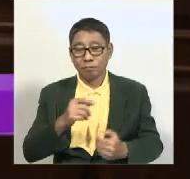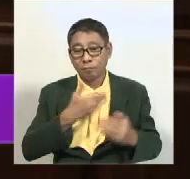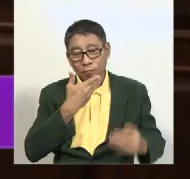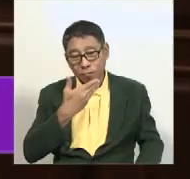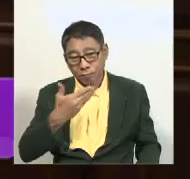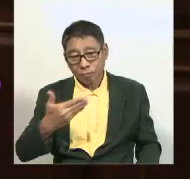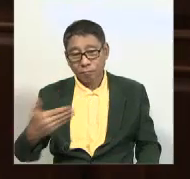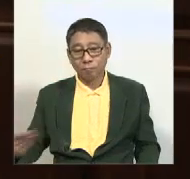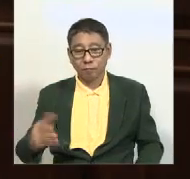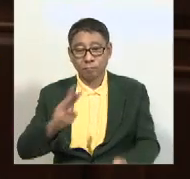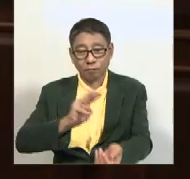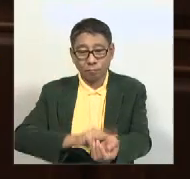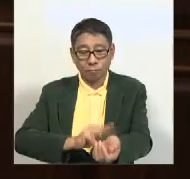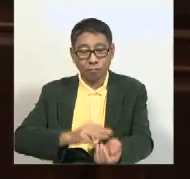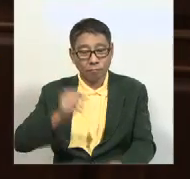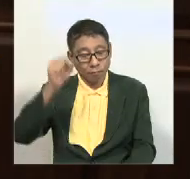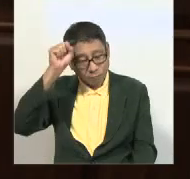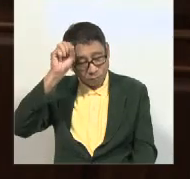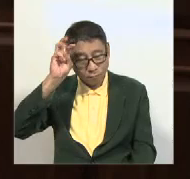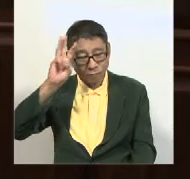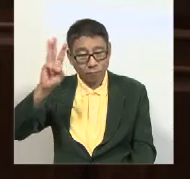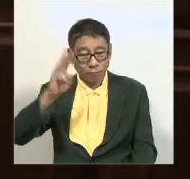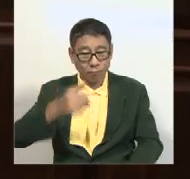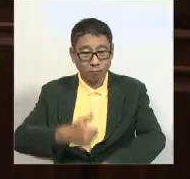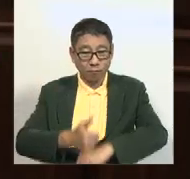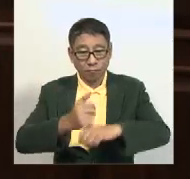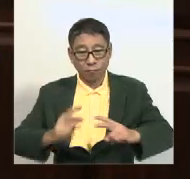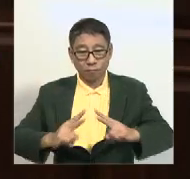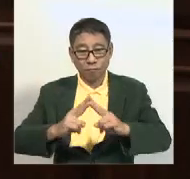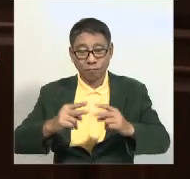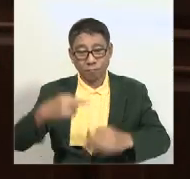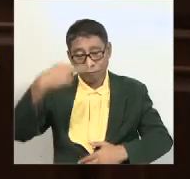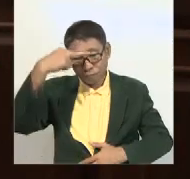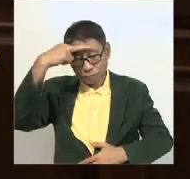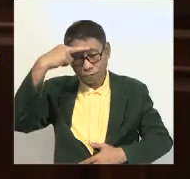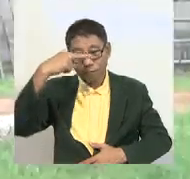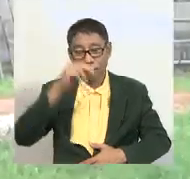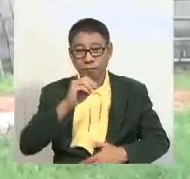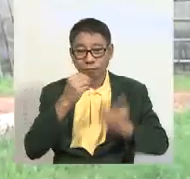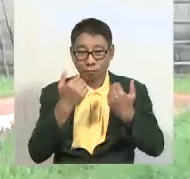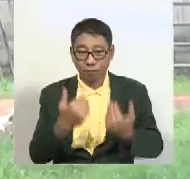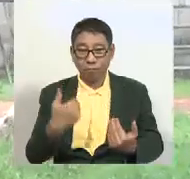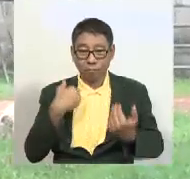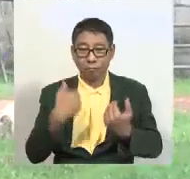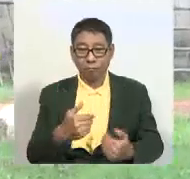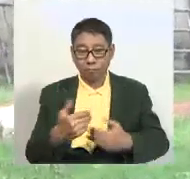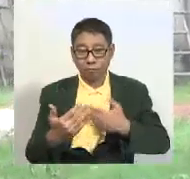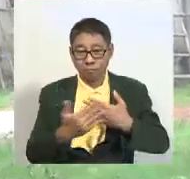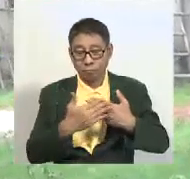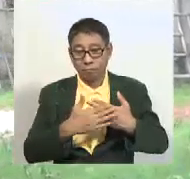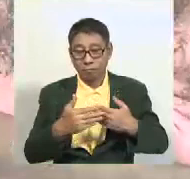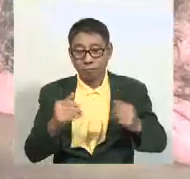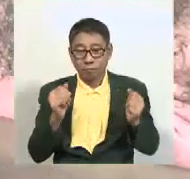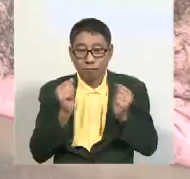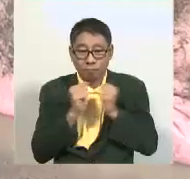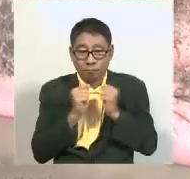อดเรื่องนี้นายแพทย์สุวรรณชัยวัฒนายิ่งเจริญชัยอธิบดีกรมควบคุมโรคค่ะบอกว่าถึงแม้จะไม่ต้องตื่นตระหนกนะ